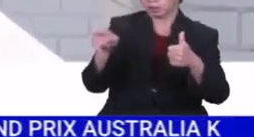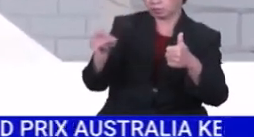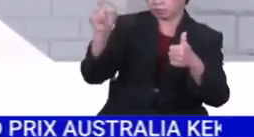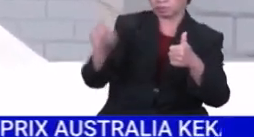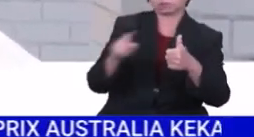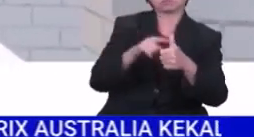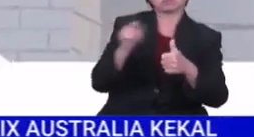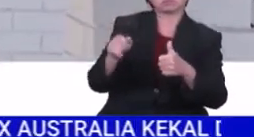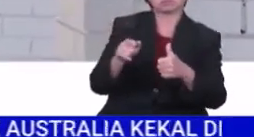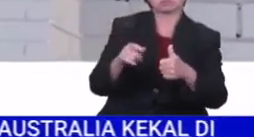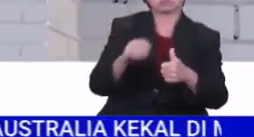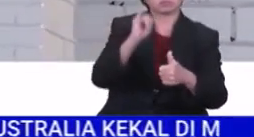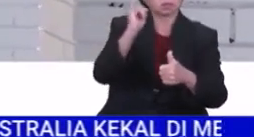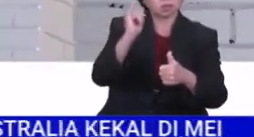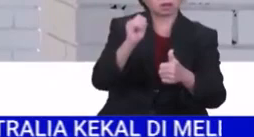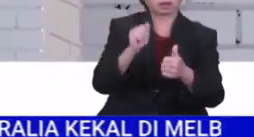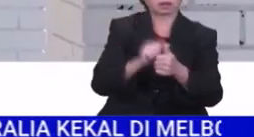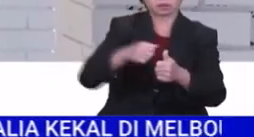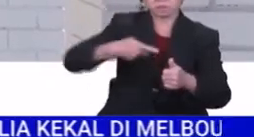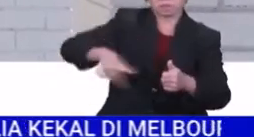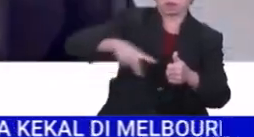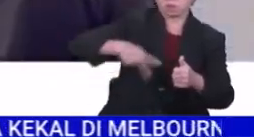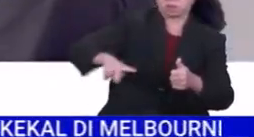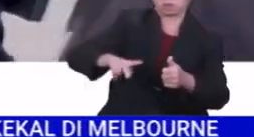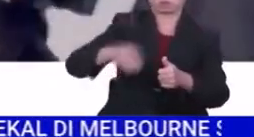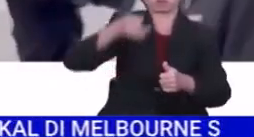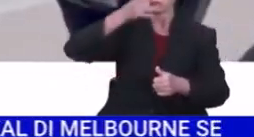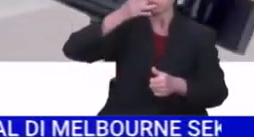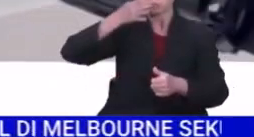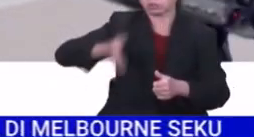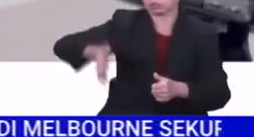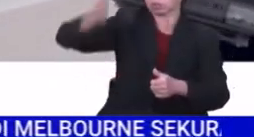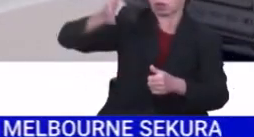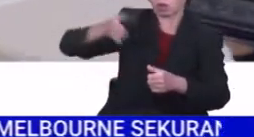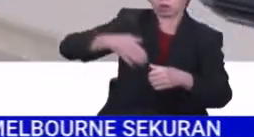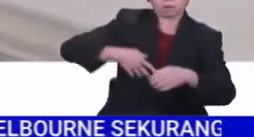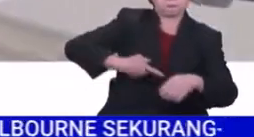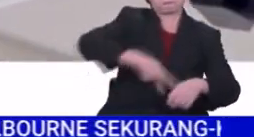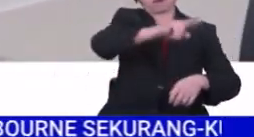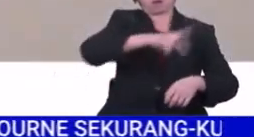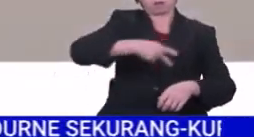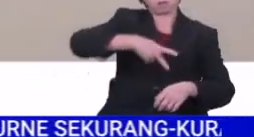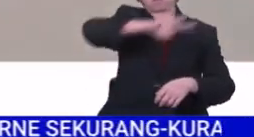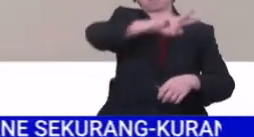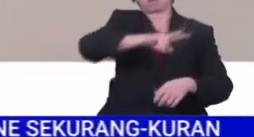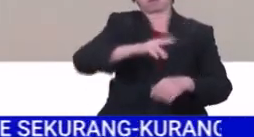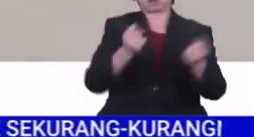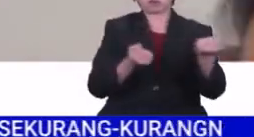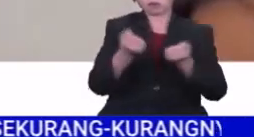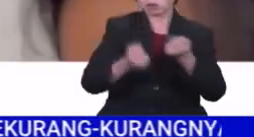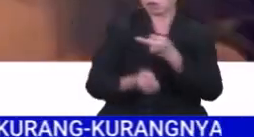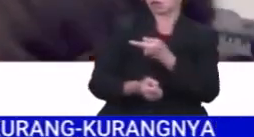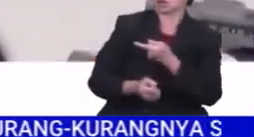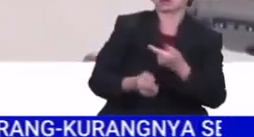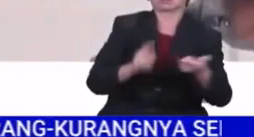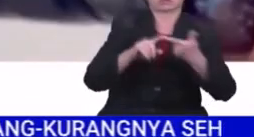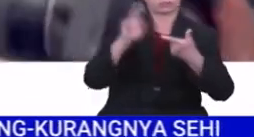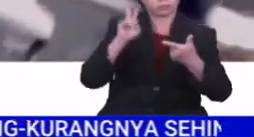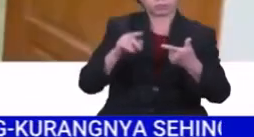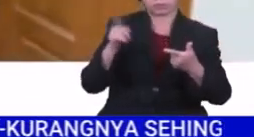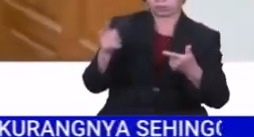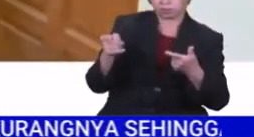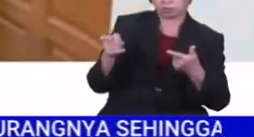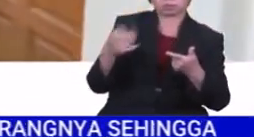didakwa melakukan sanad dengan menendang cermin Sisi sebelah kanan sebuah kereta di lebuhraya berkenaan bagi presiden kejual